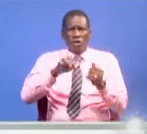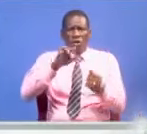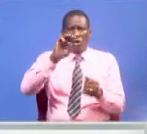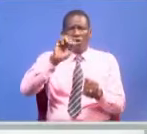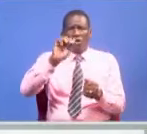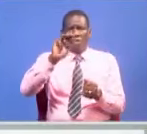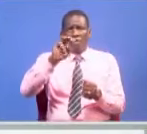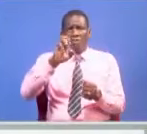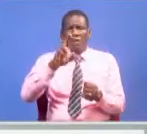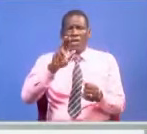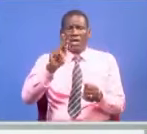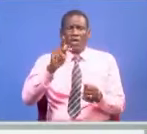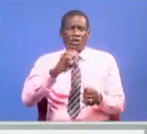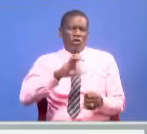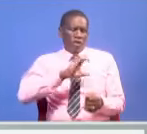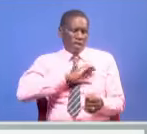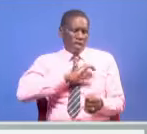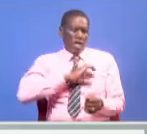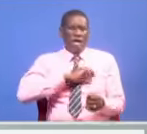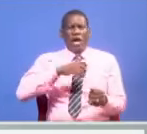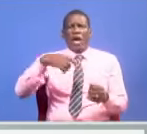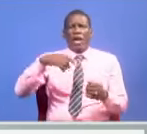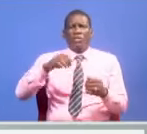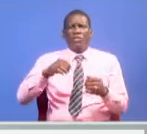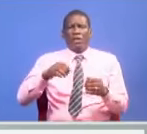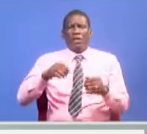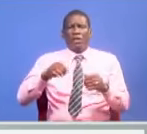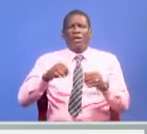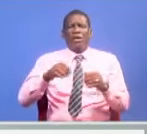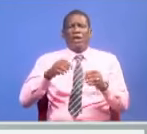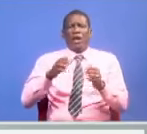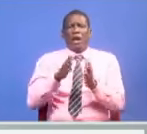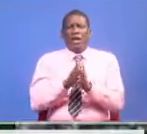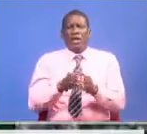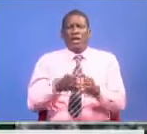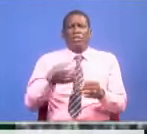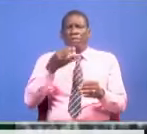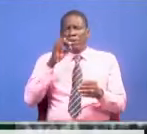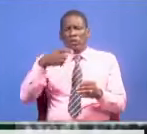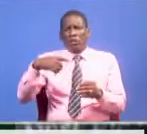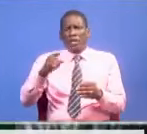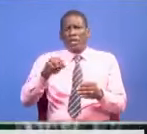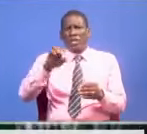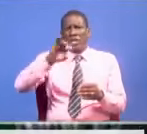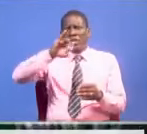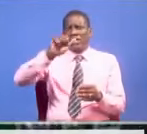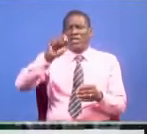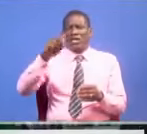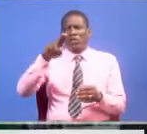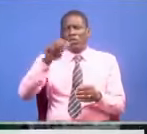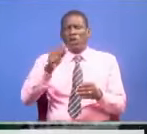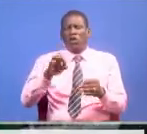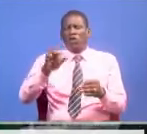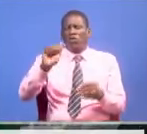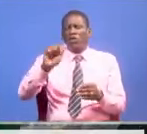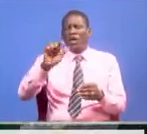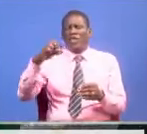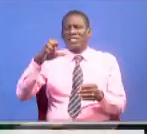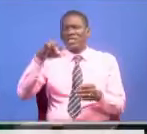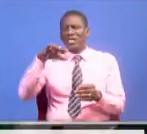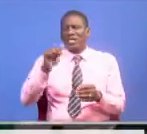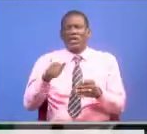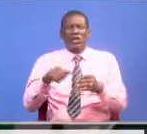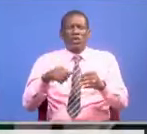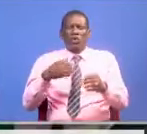Marco Arop wa Canada na mshindi wa mbio za ligi ya almasi ya Paris mwaka 2024 Jamel Sajat wa Algeria, aliye na muda